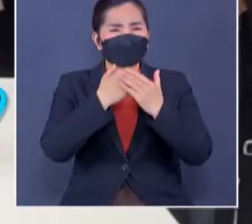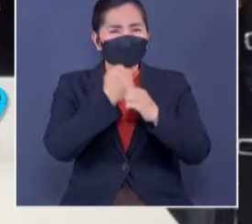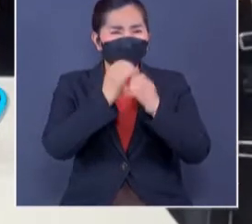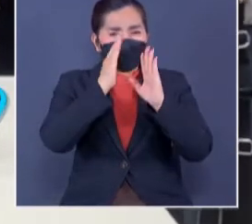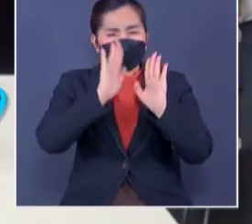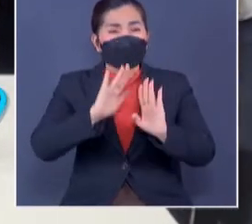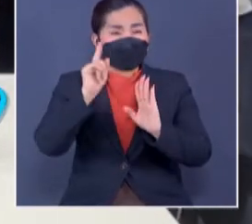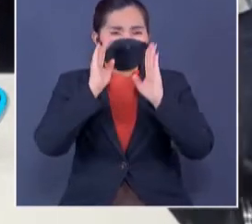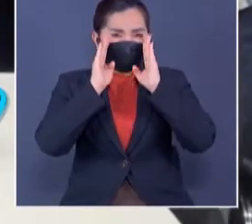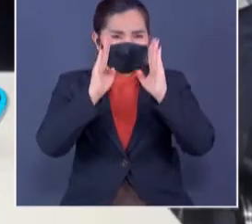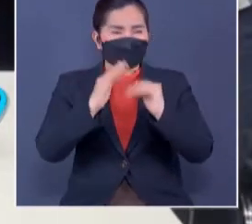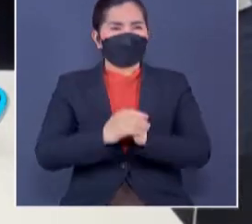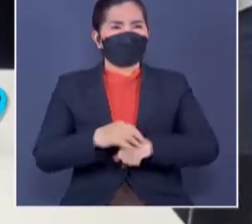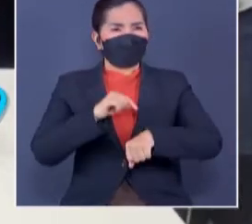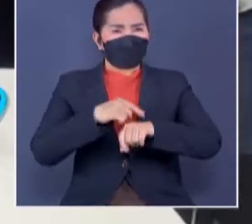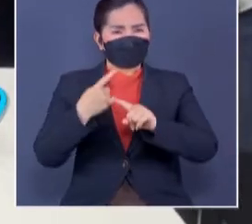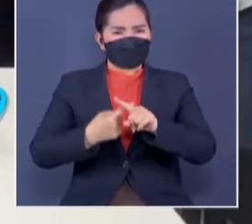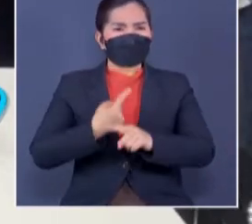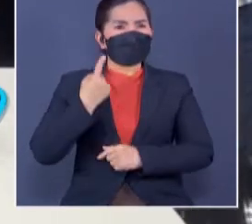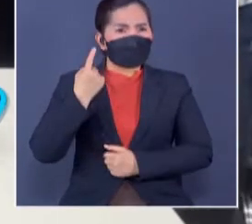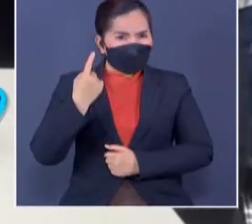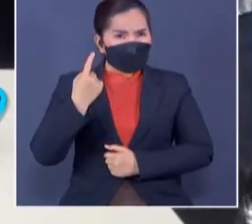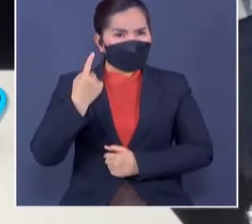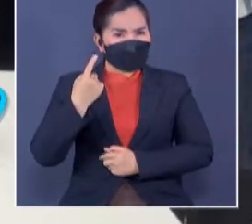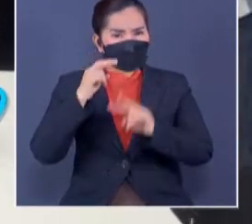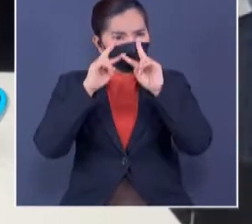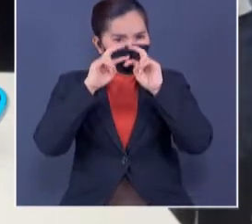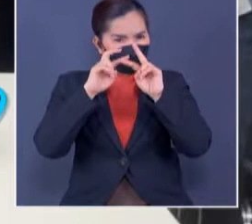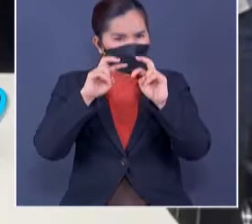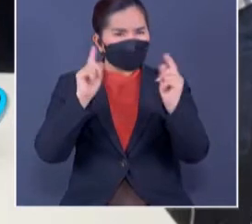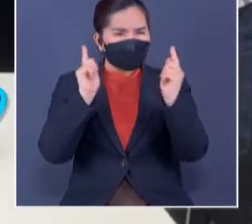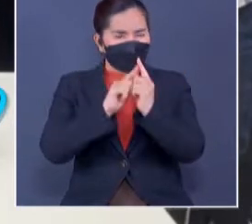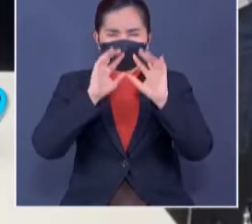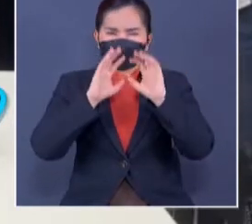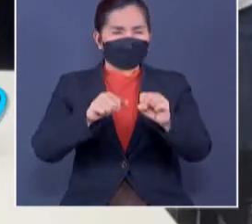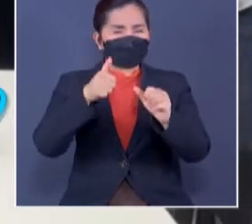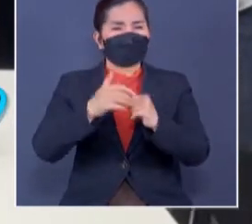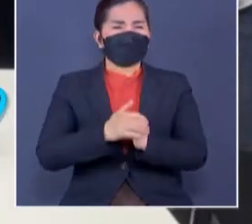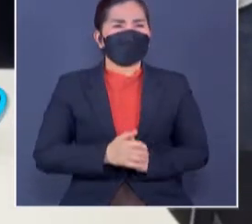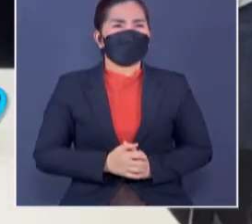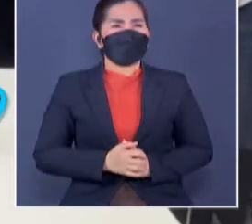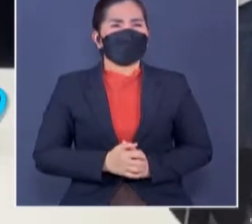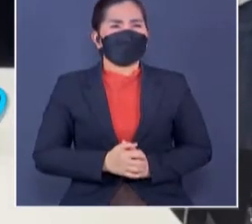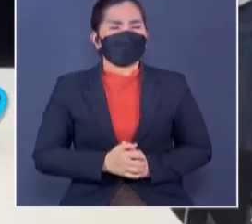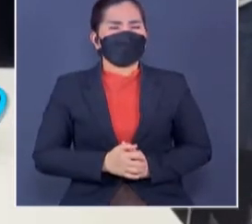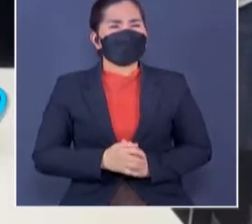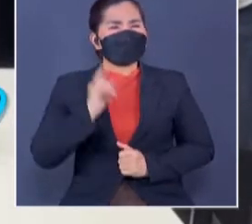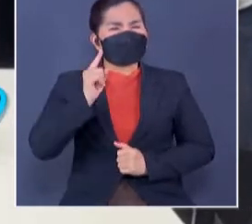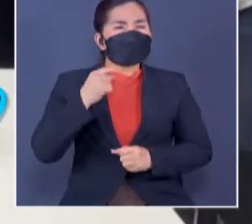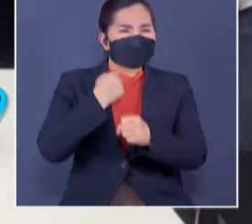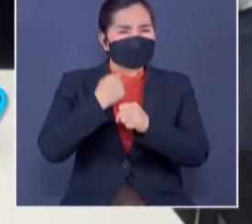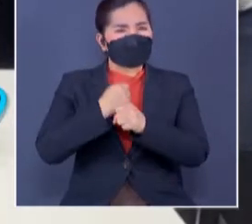จโดยใช้เวลาภายใน1 เดือนเท่านั้นจริงๆครับผมนับซึ่งคดีเนี่ยที่รู้มาคือมันไม่ได้ใช้เวลาแค่